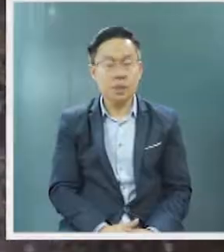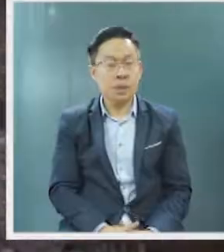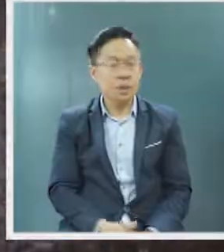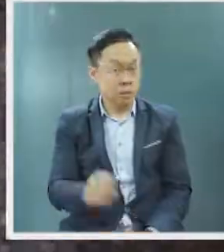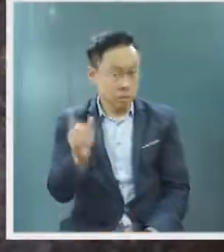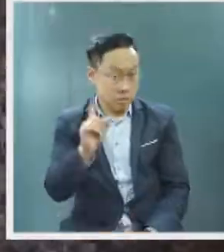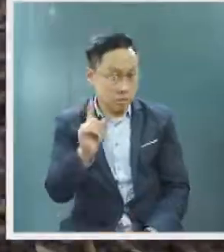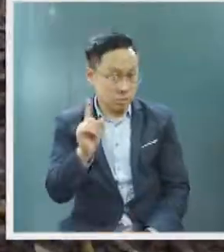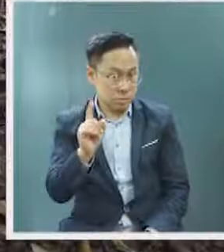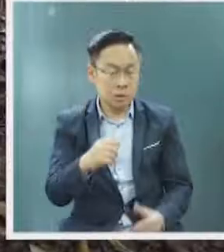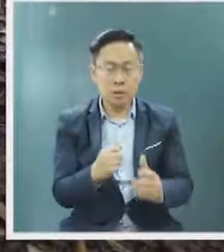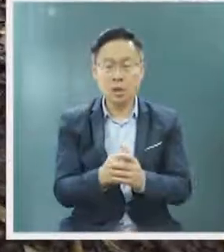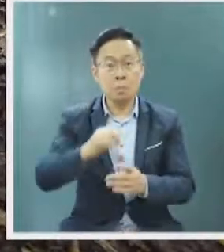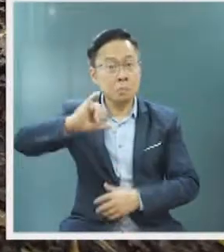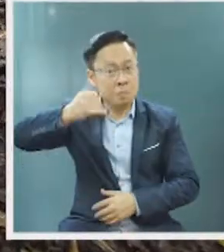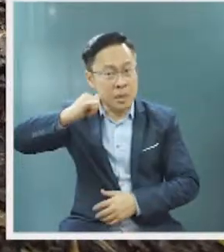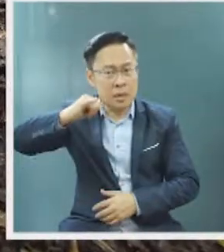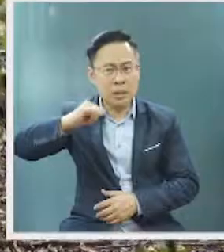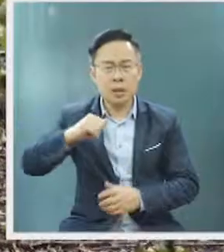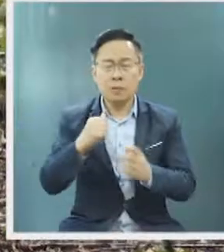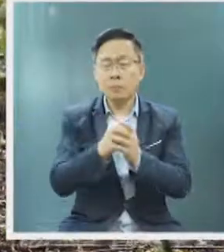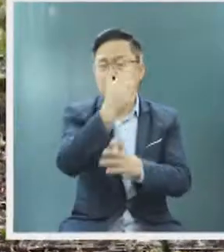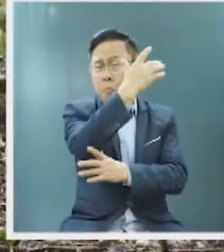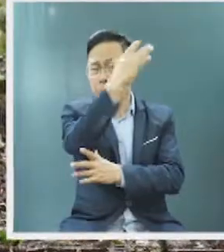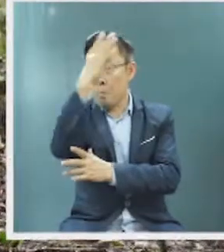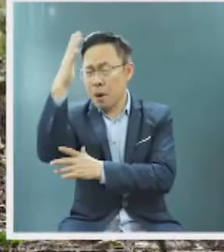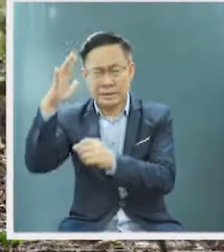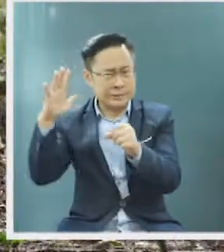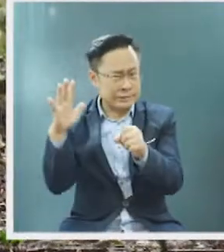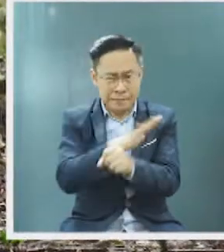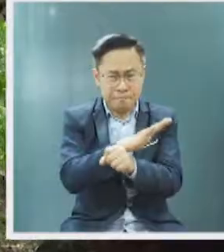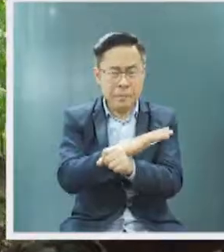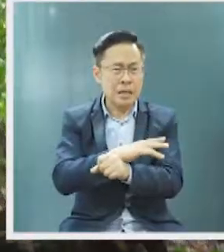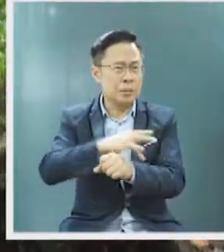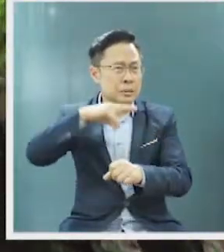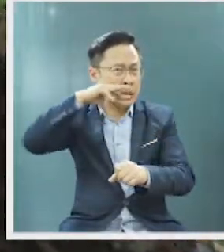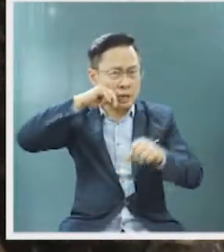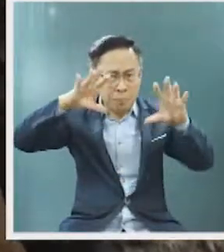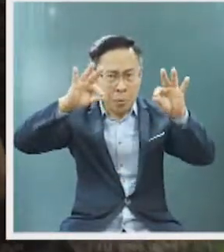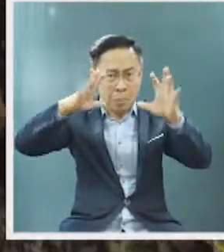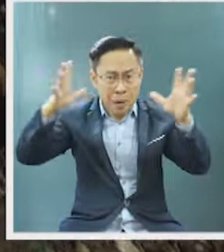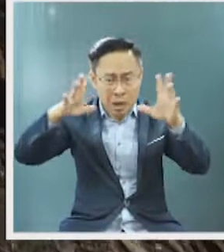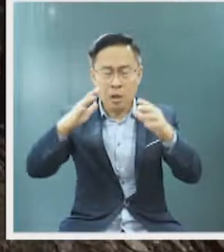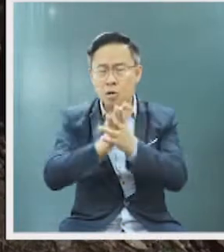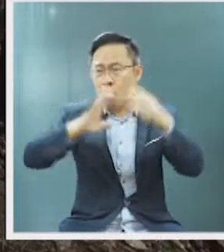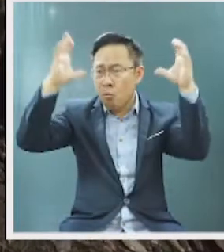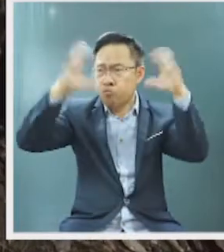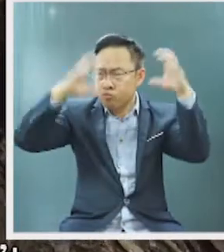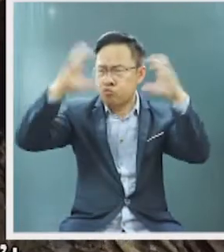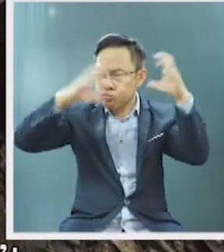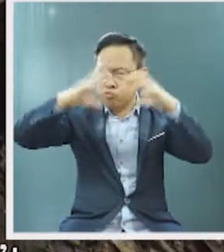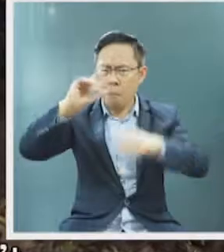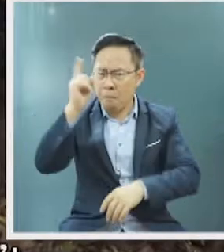ขณะเดียวกันสภาพภูมิประเทศที่เป็นป่าดิบชื้นที่มีความชื้นสูงทำให้ฝนตกชุกซึ่งฝ